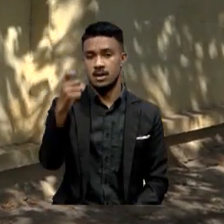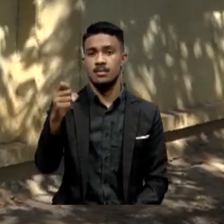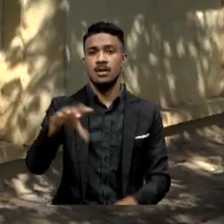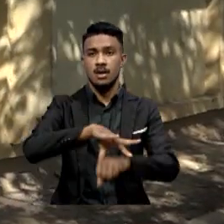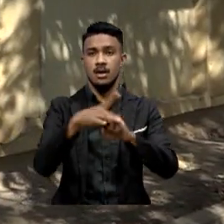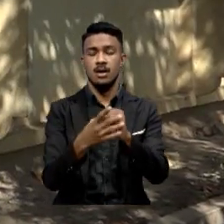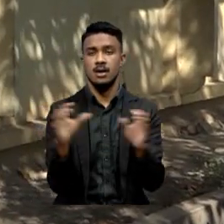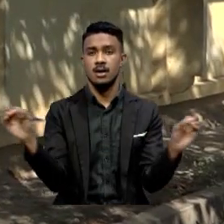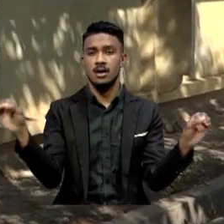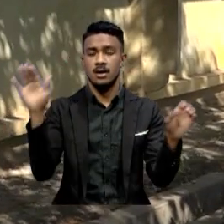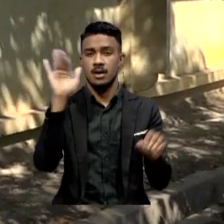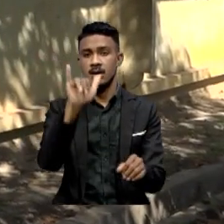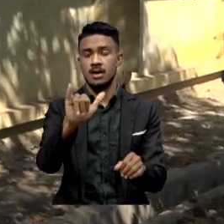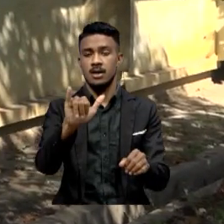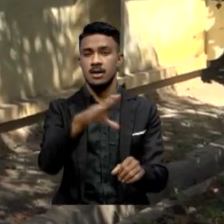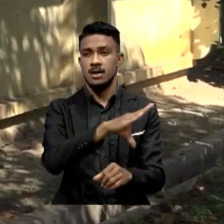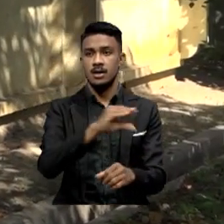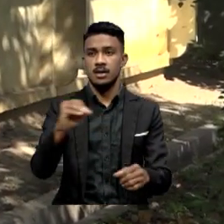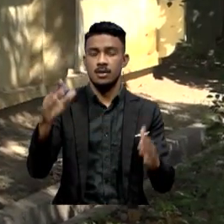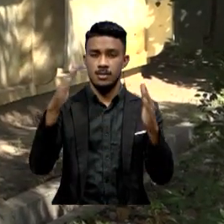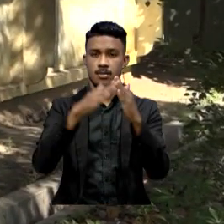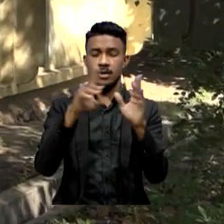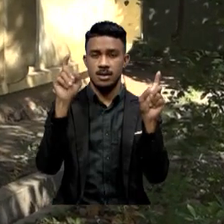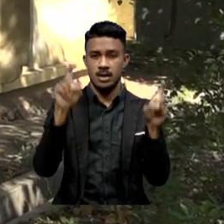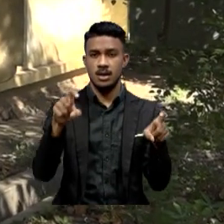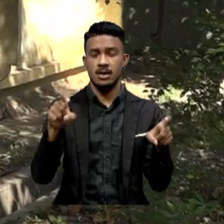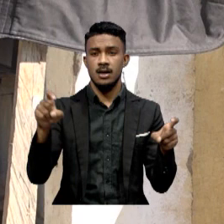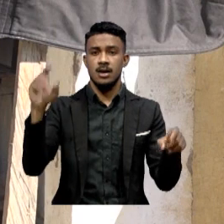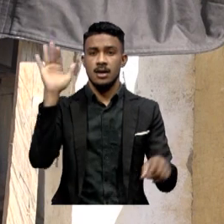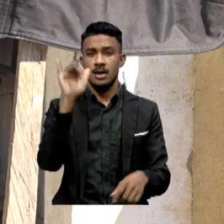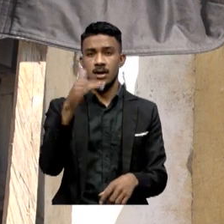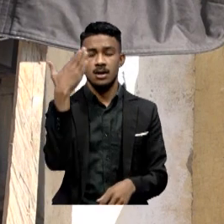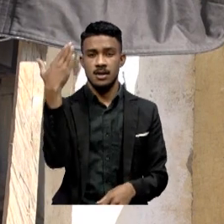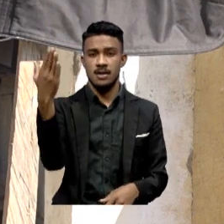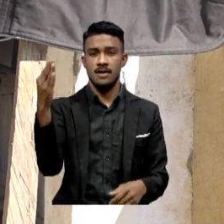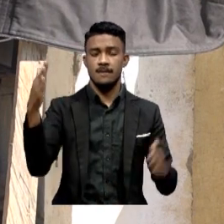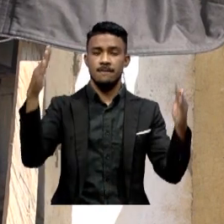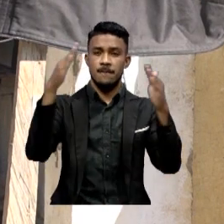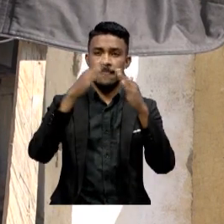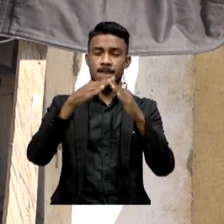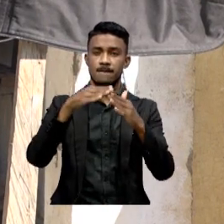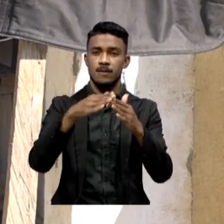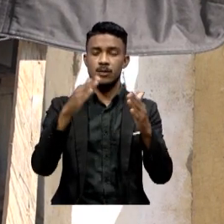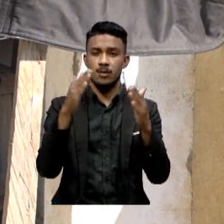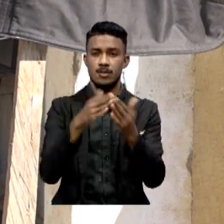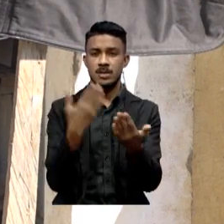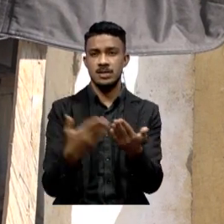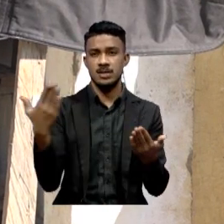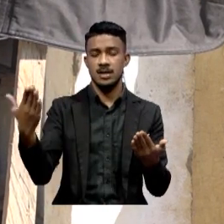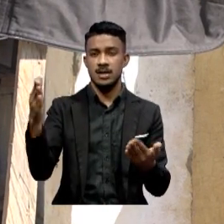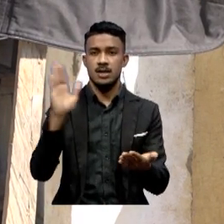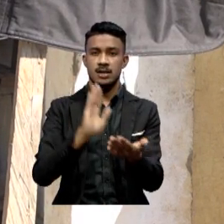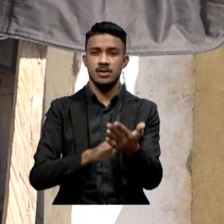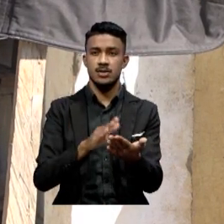atu hela, familia Senyora Rosa obrigado tingki hela iha armazeng iskola tekniku vokasional Bekora. Ia fatin ne mak